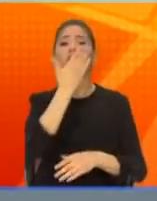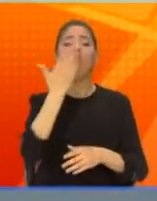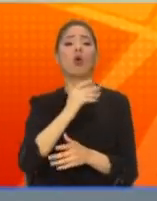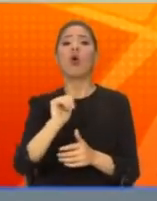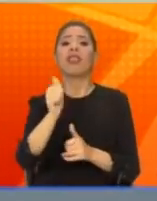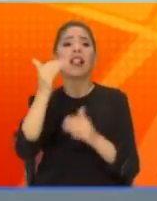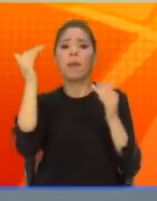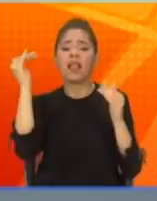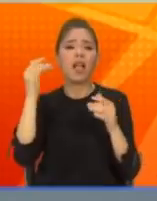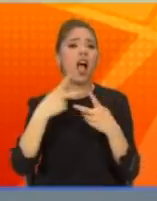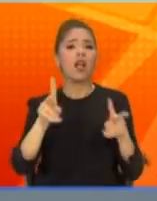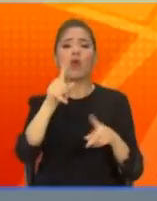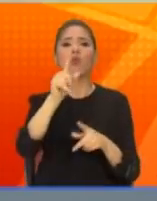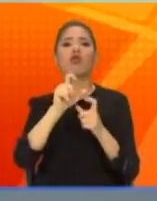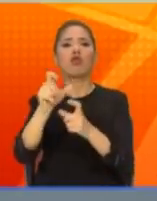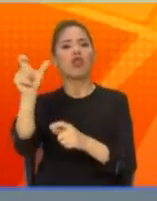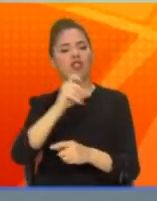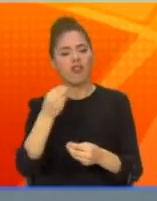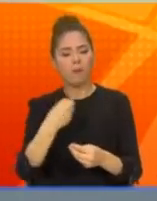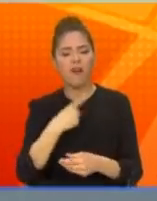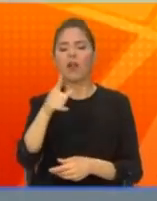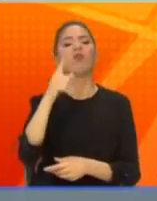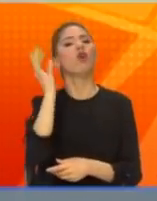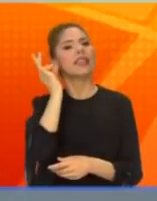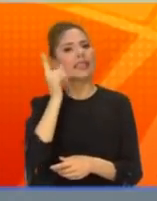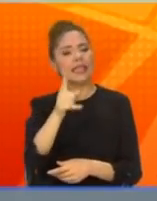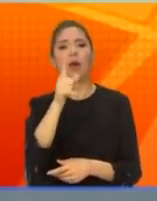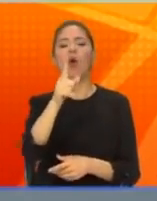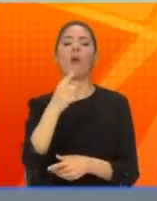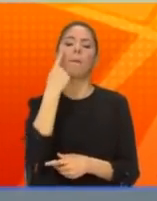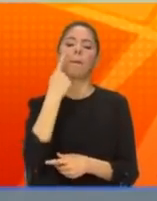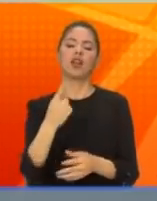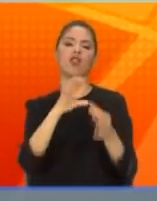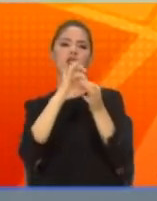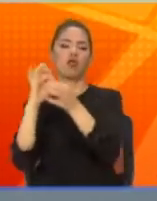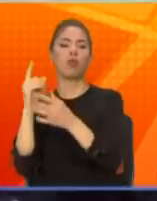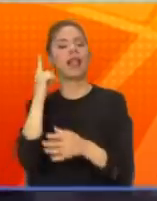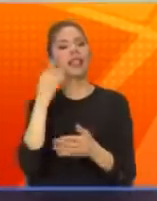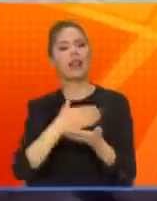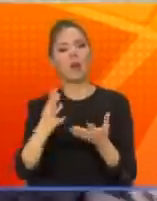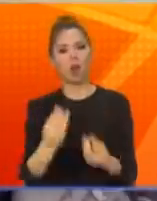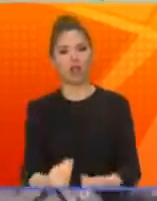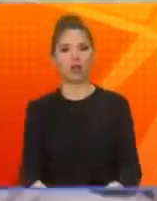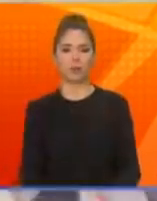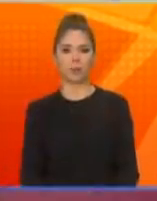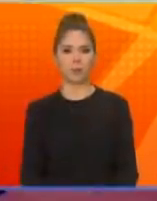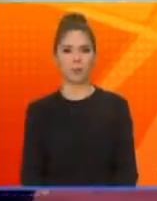zaman açılacak sorusuna da yanıt verdi. Dinleyelim bakanı, o cümleleri devam edeceğiz.